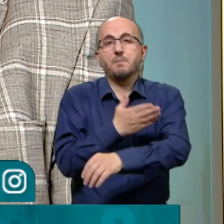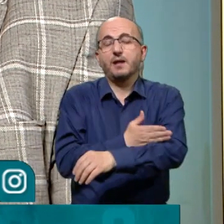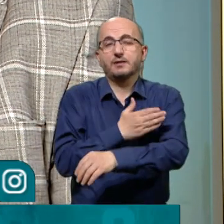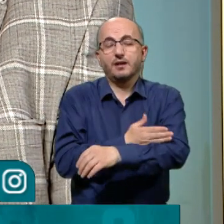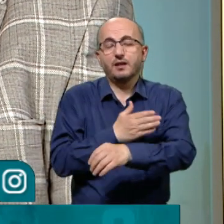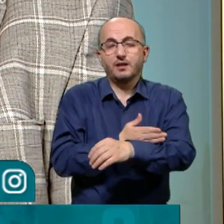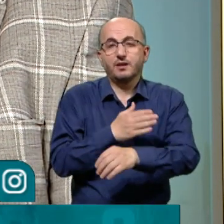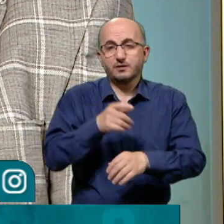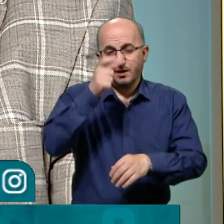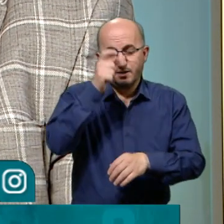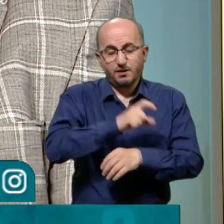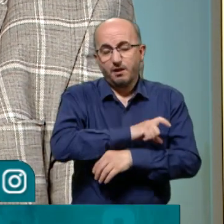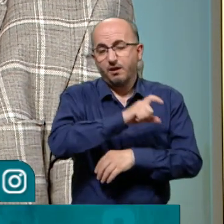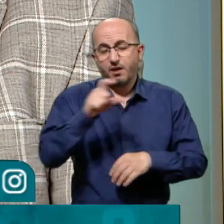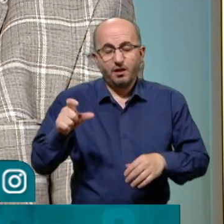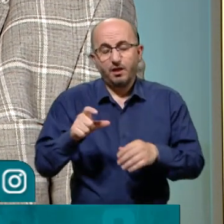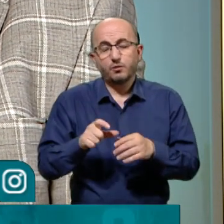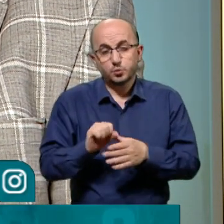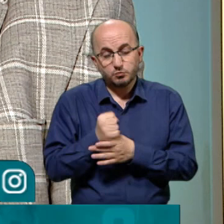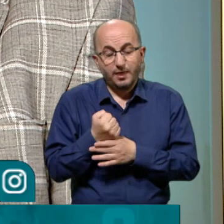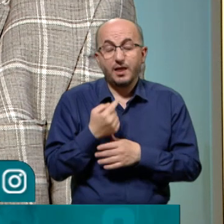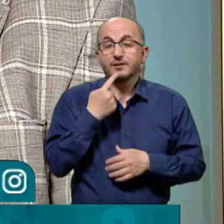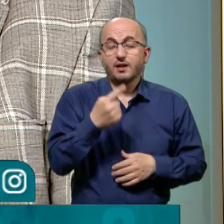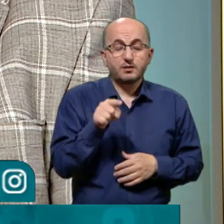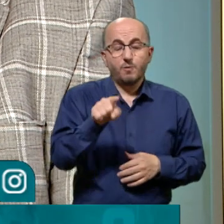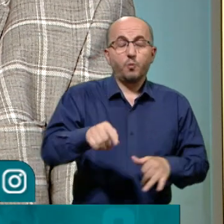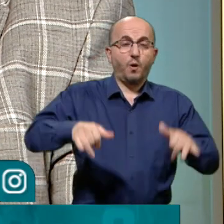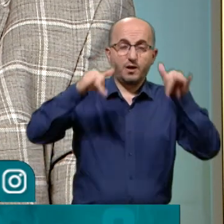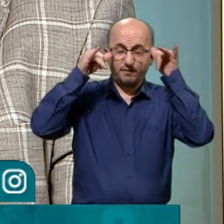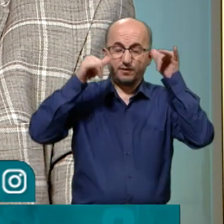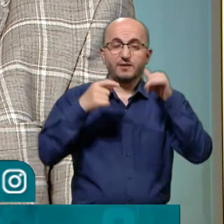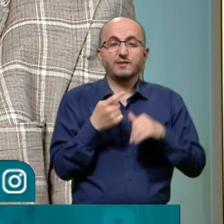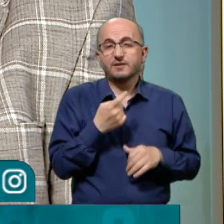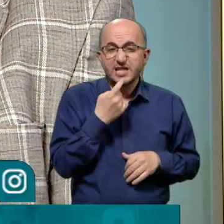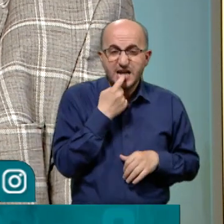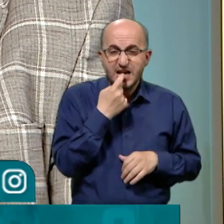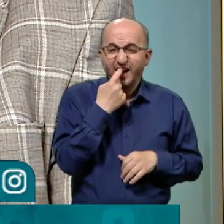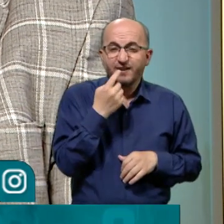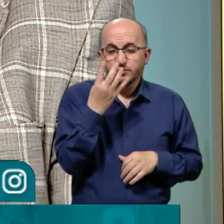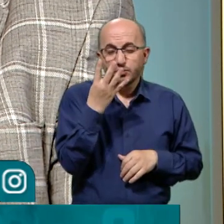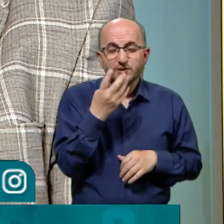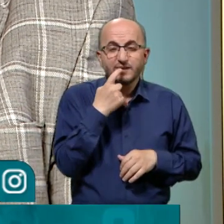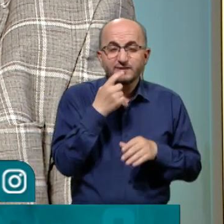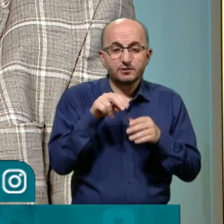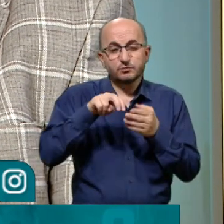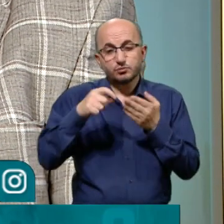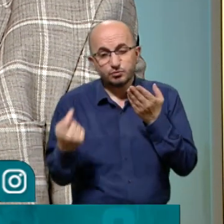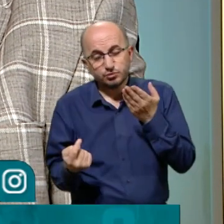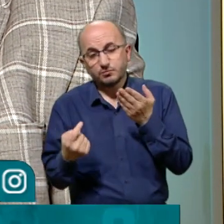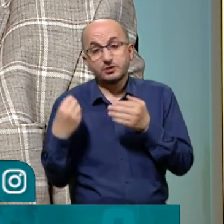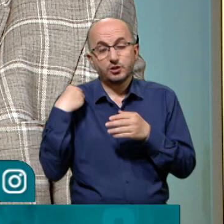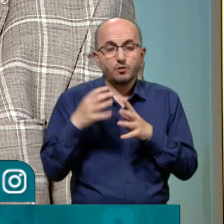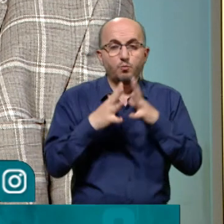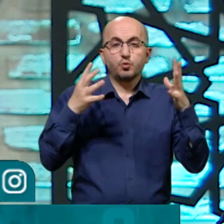de işin erbabı der ki yani bu hayvanın Ön dişleri dört tane dişi düşükdon'un yerine yeni Düşler